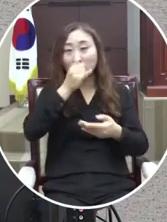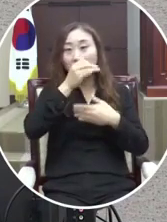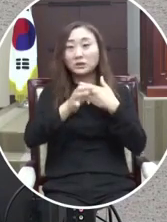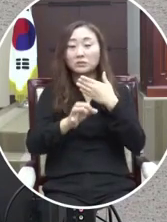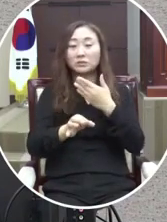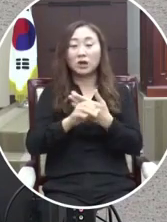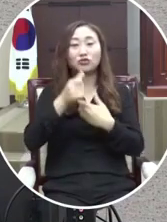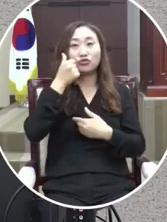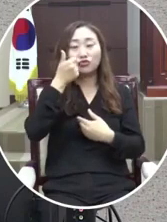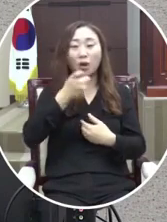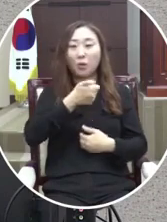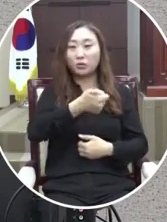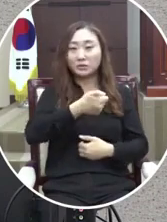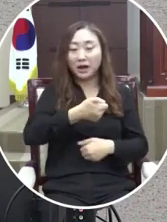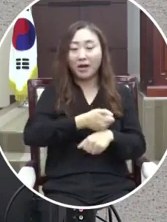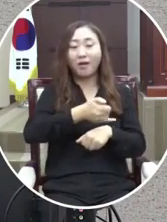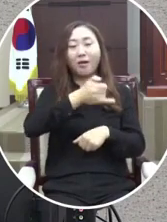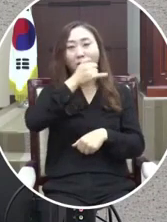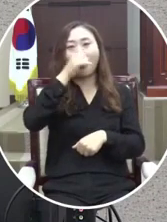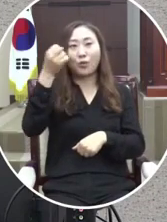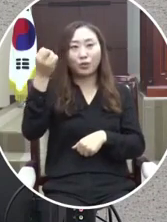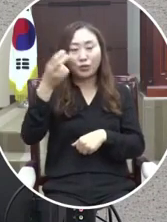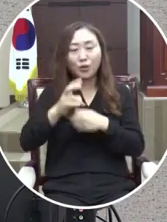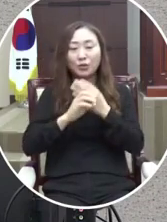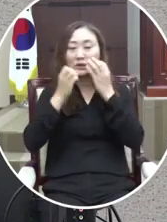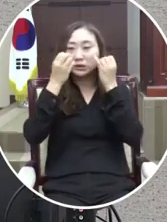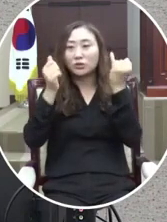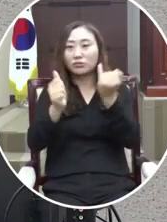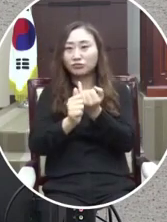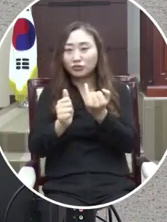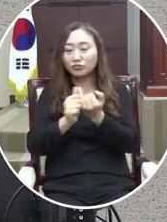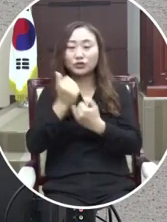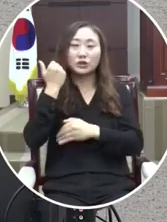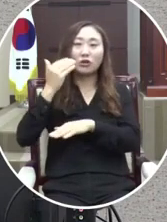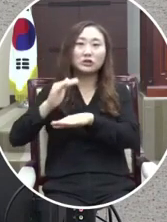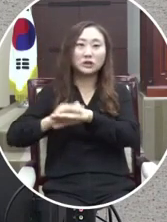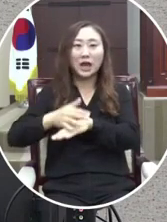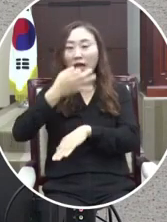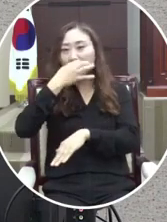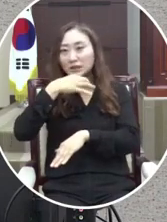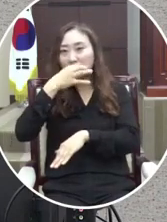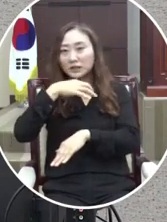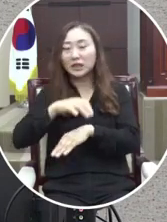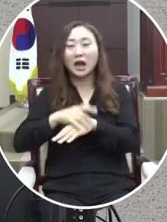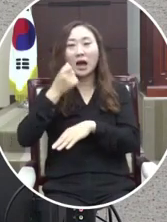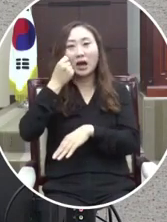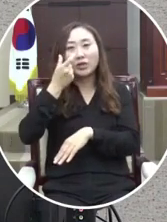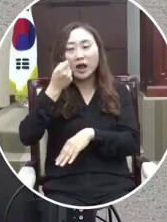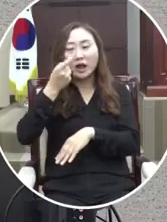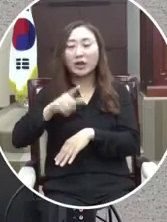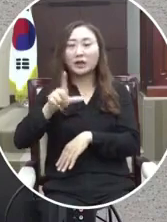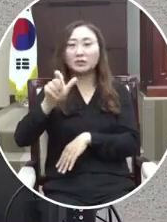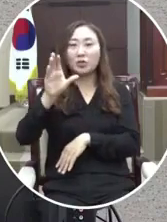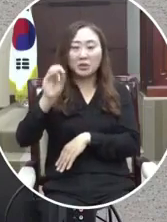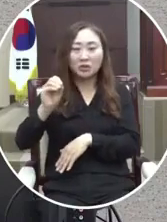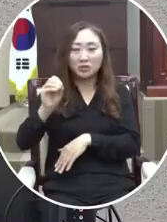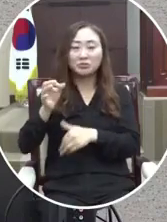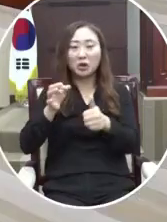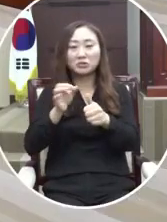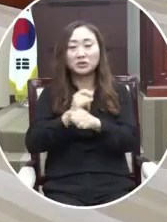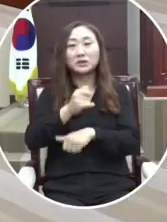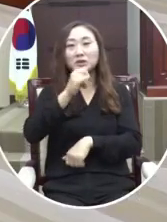6개월, 결혼장려금 500만 원, 신혼부부 전세 대출이자 월 15만 원씩 3년간